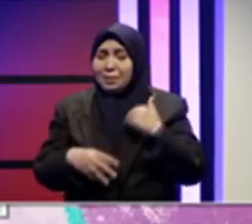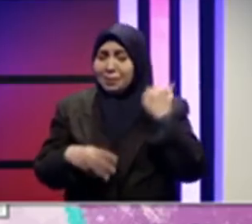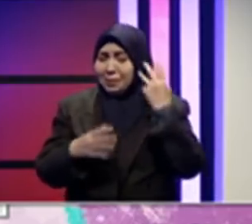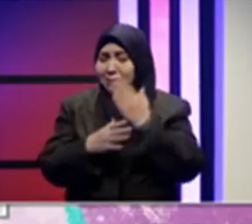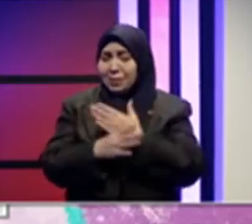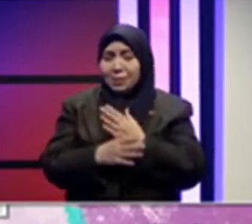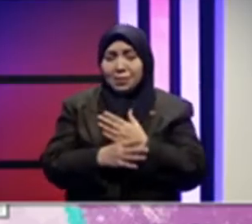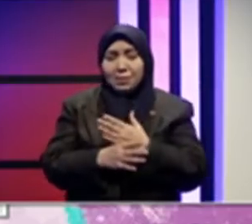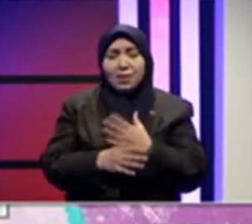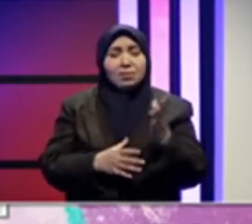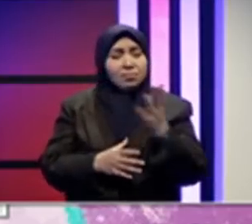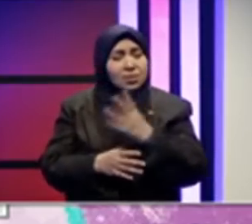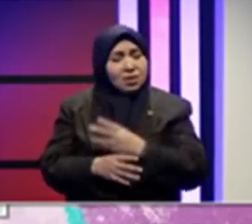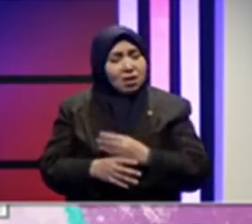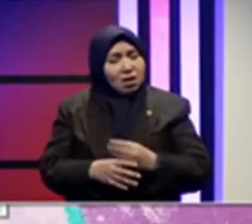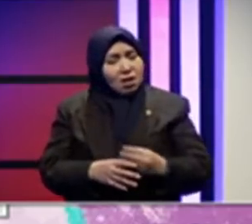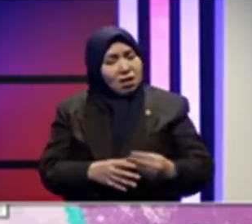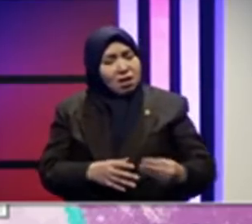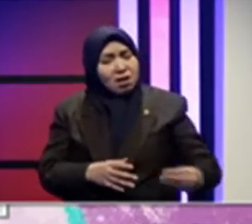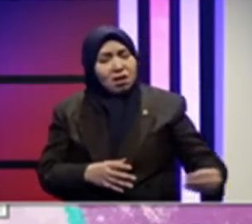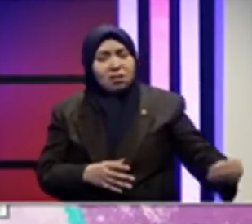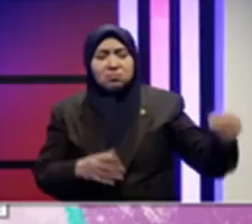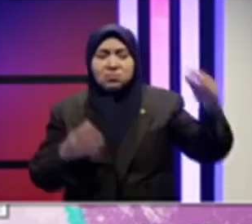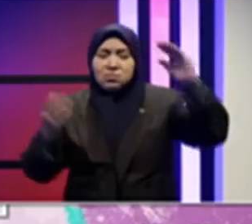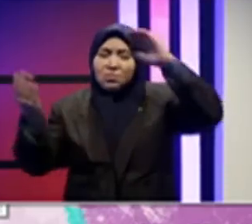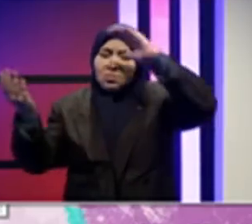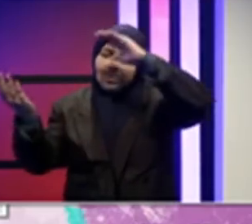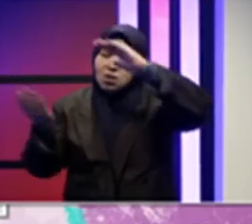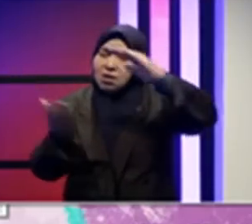واتبعون هذا صراط